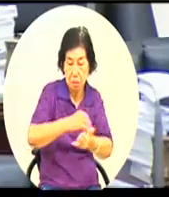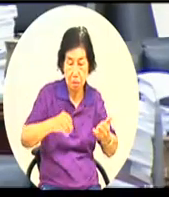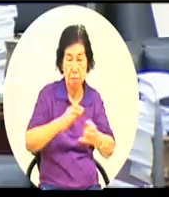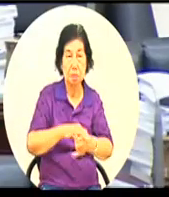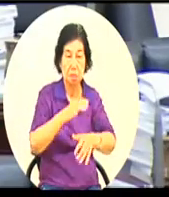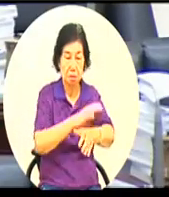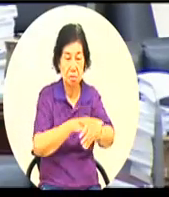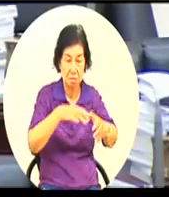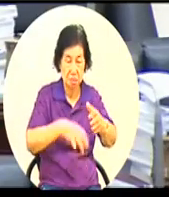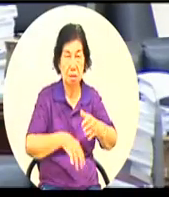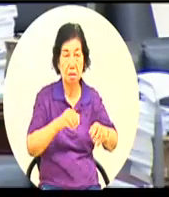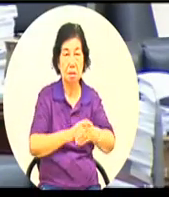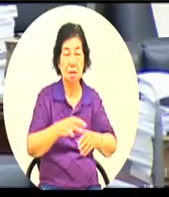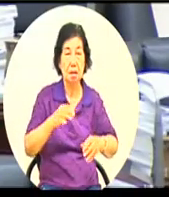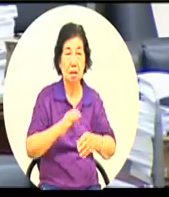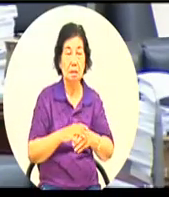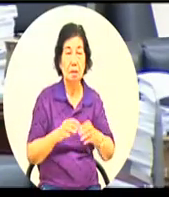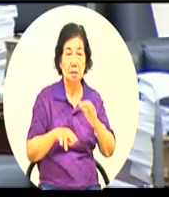面，